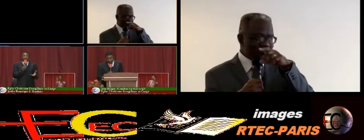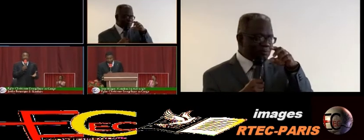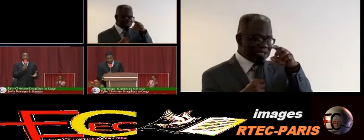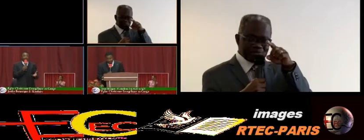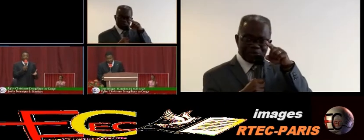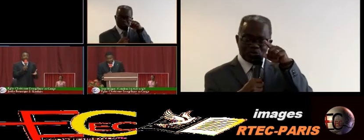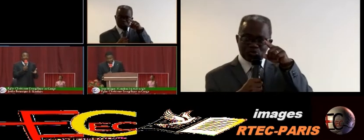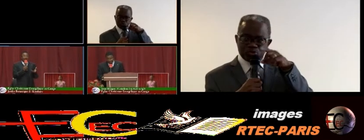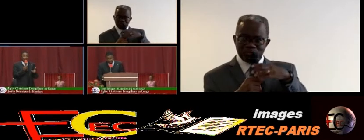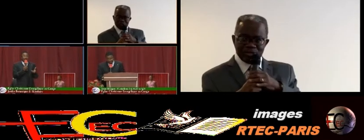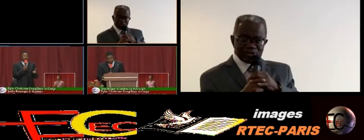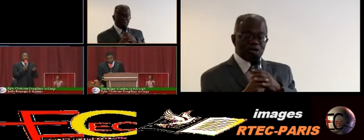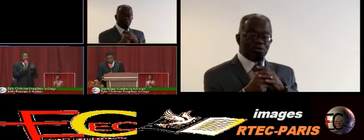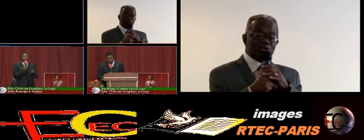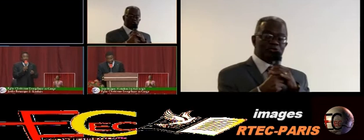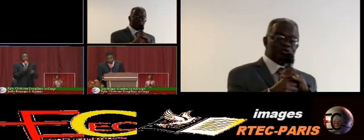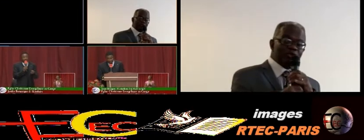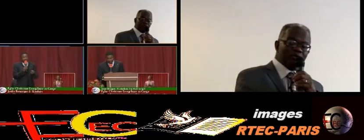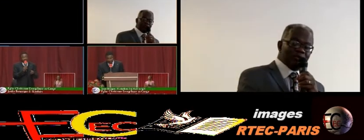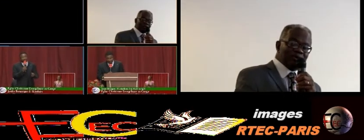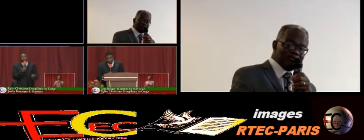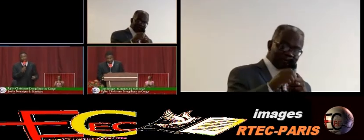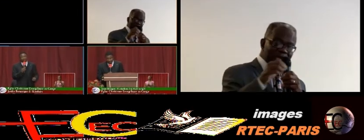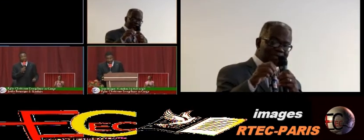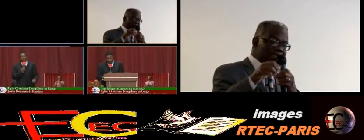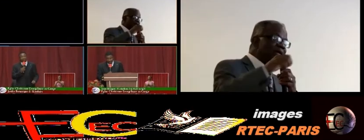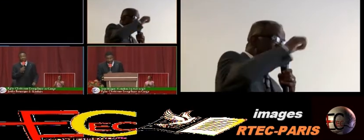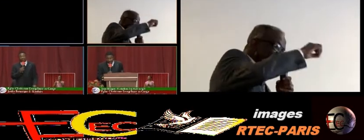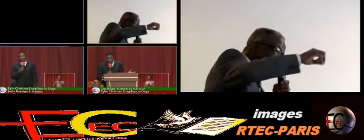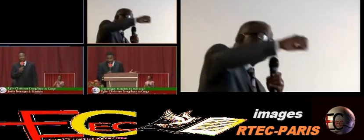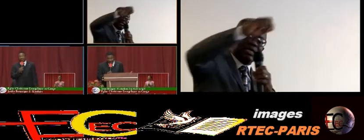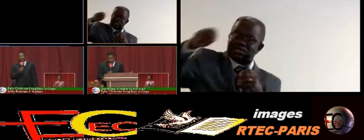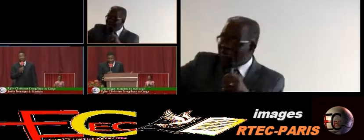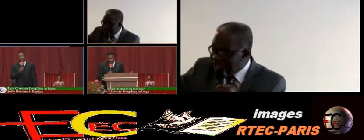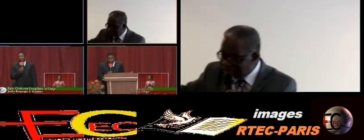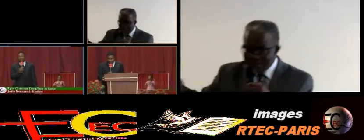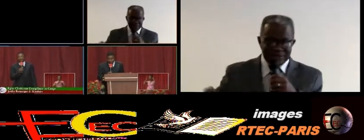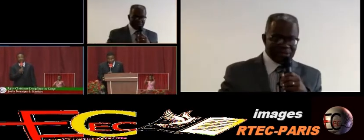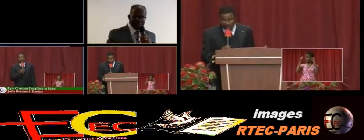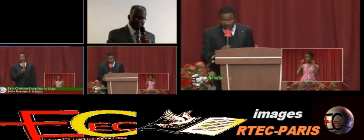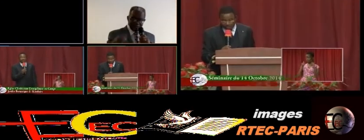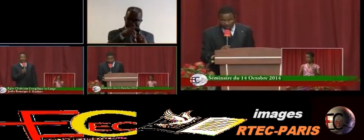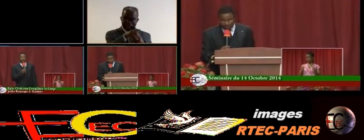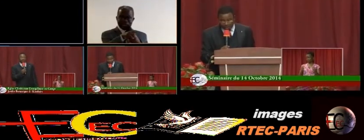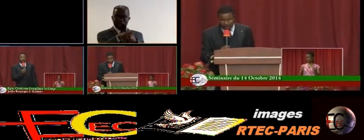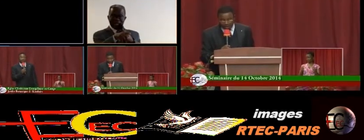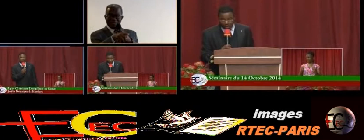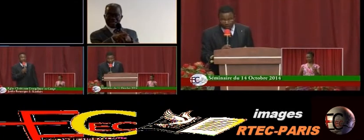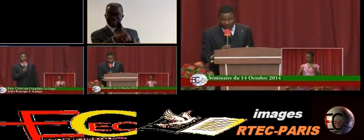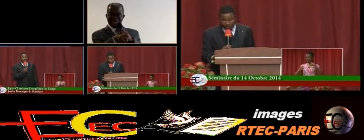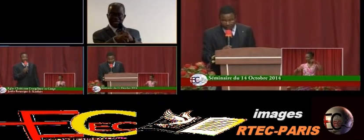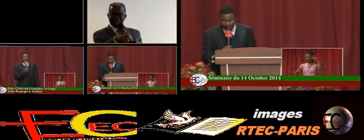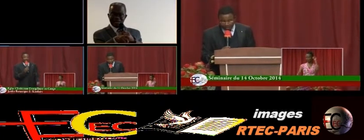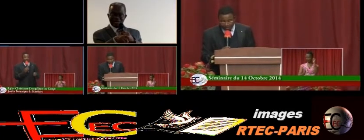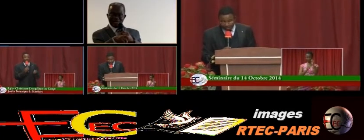plupart, pratiquement tous, dans leur constitution, premier article, pays islamique. La nourriture et le corps